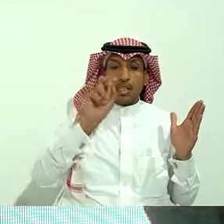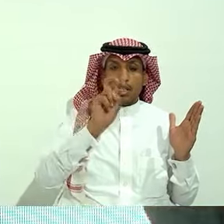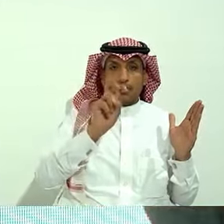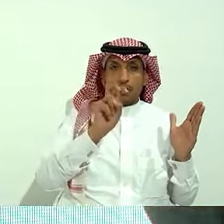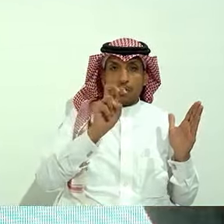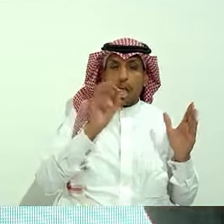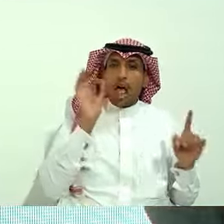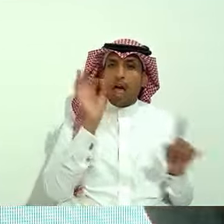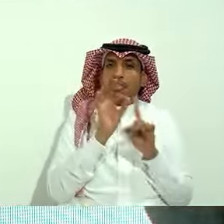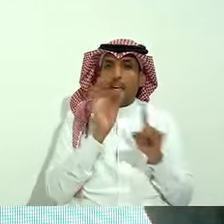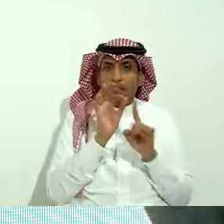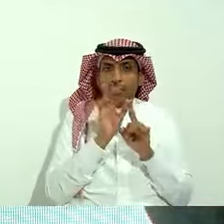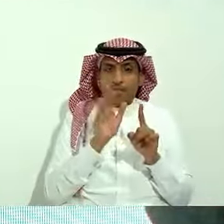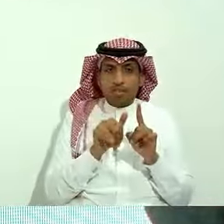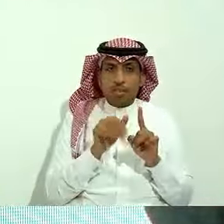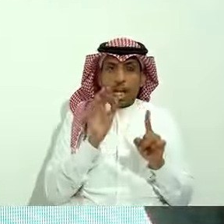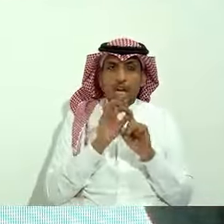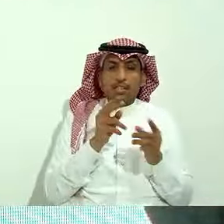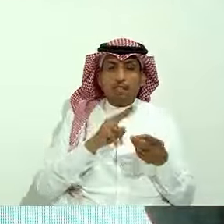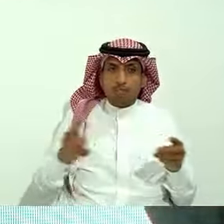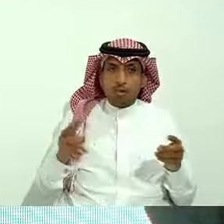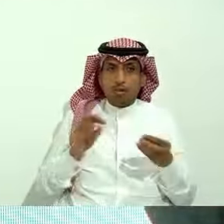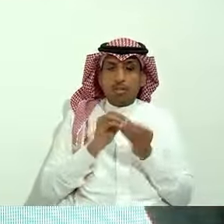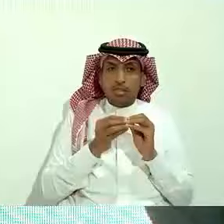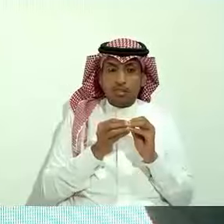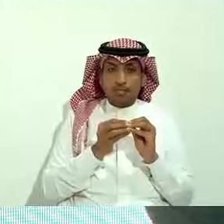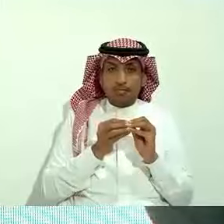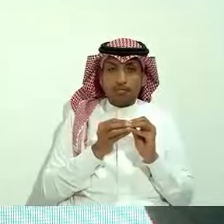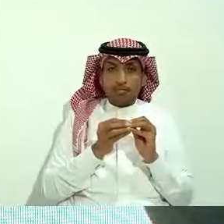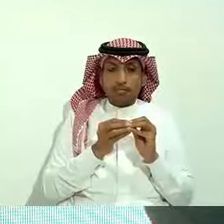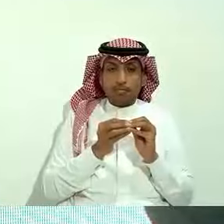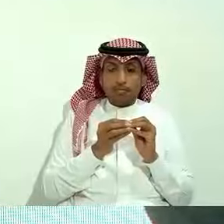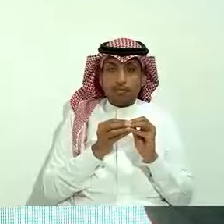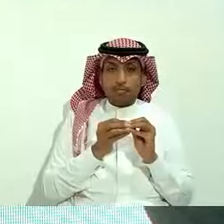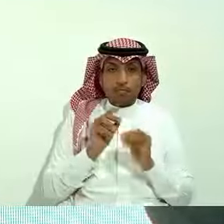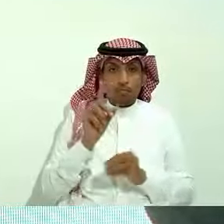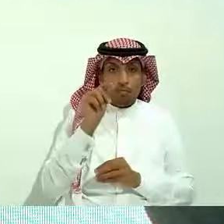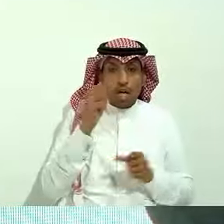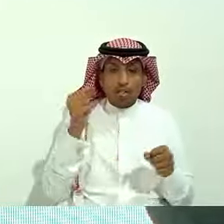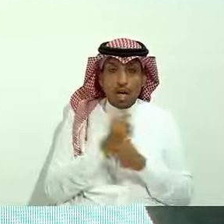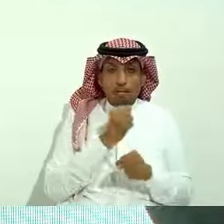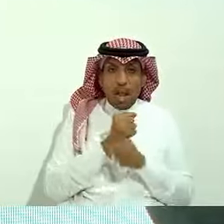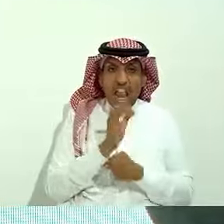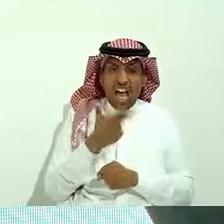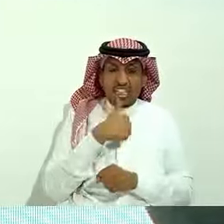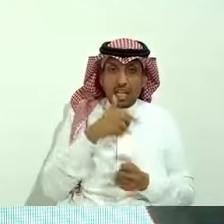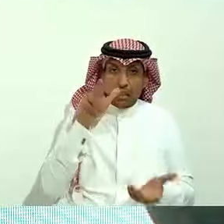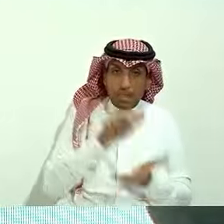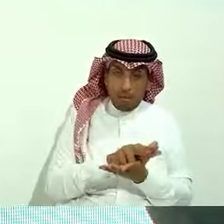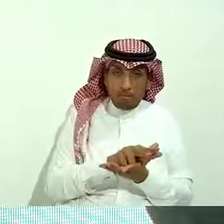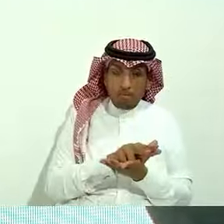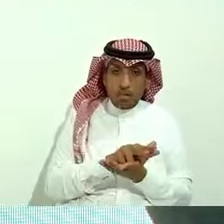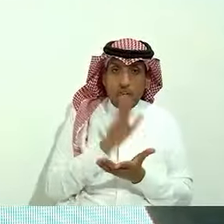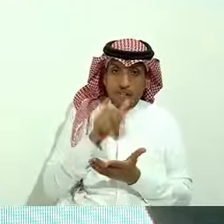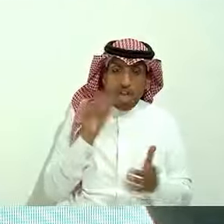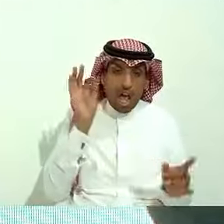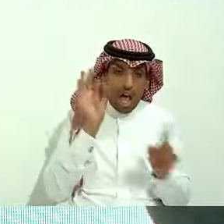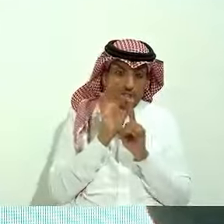لأغراض، يعني هي زخرفية اللي تميزوا بأنهم أي شيء يستعملونه يكون له